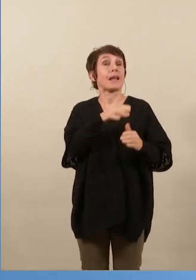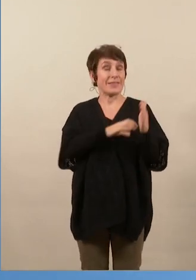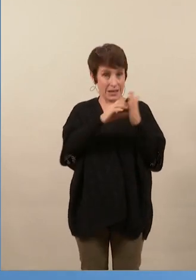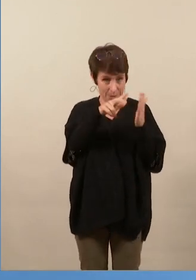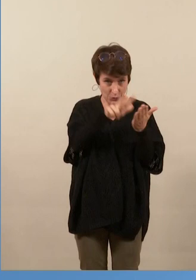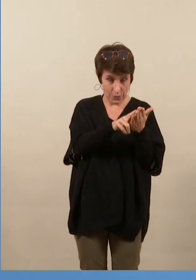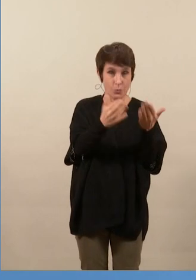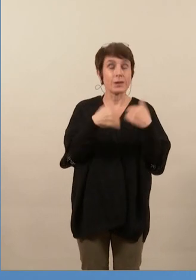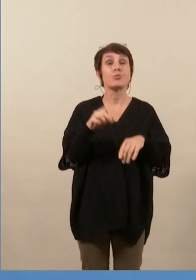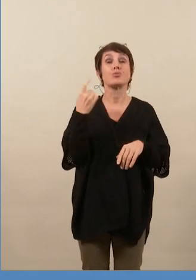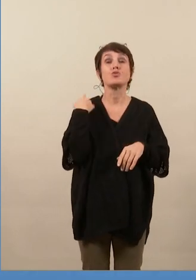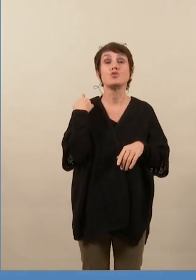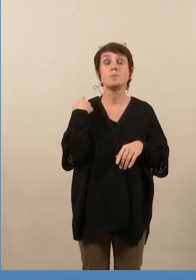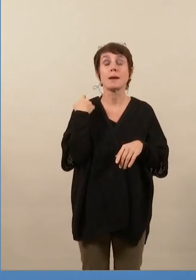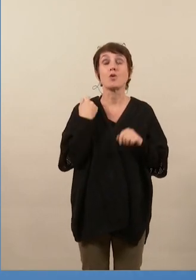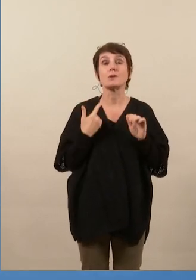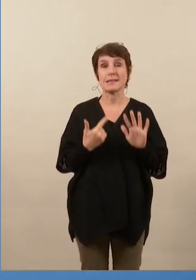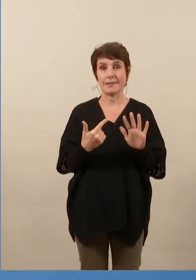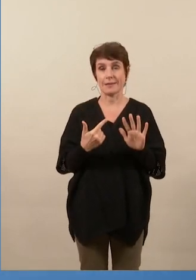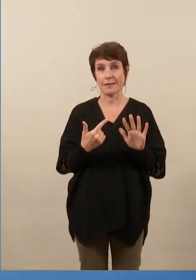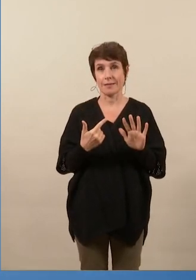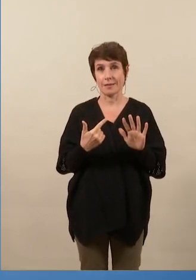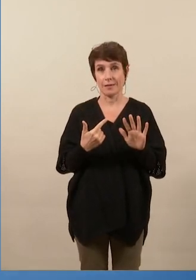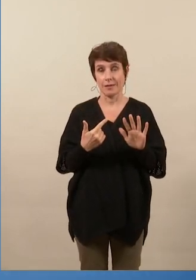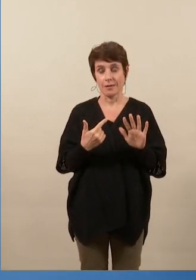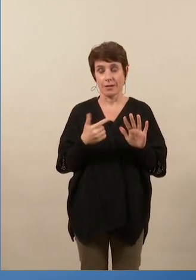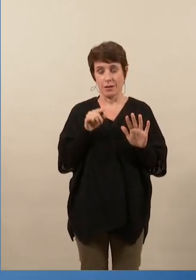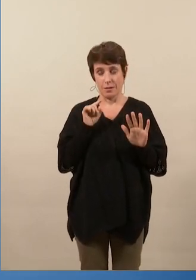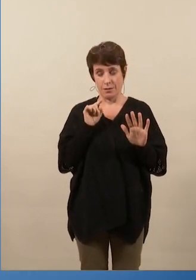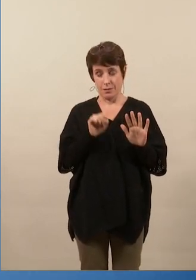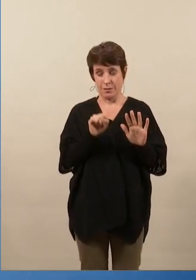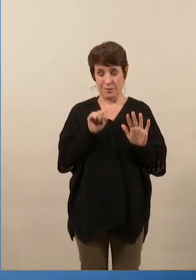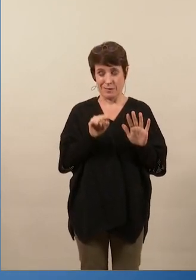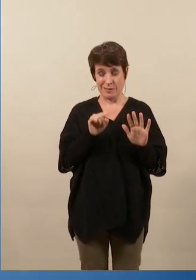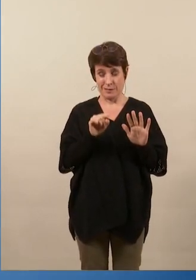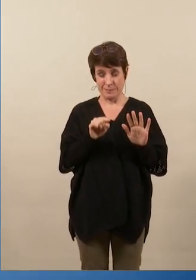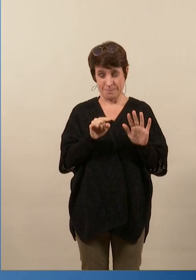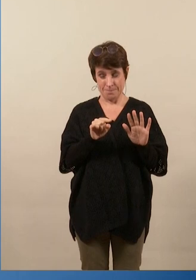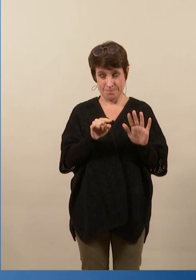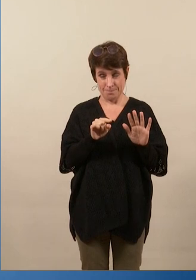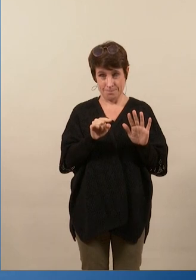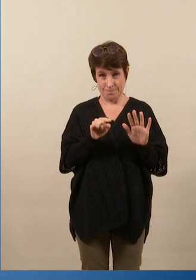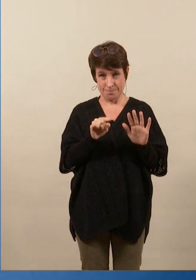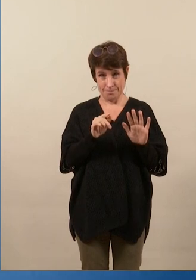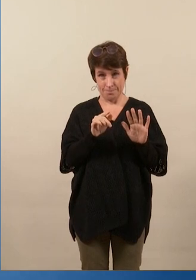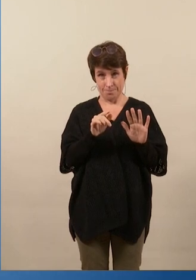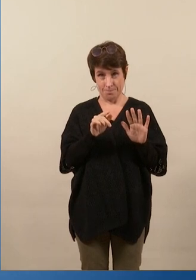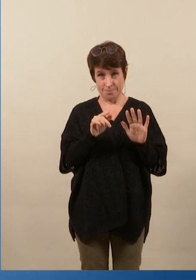délibération numéro 7 là je crois qu'il s'agit de prendre acte